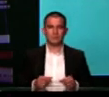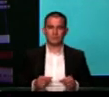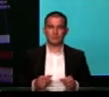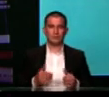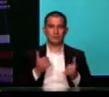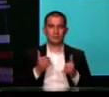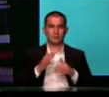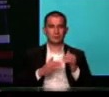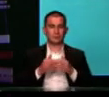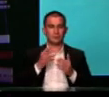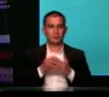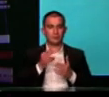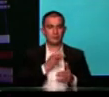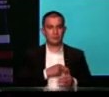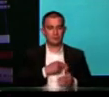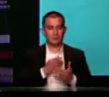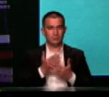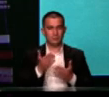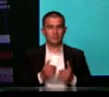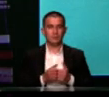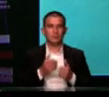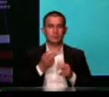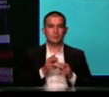Bugungi amaliy mashg'ulotimizda esa bizga